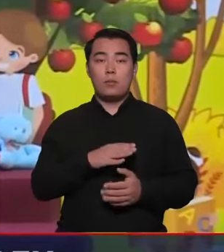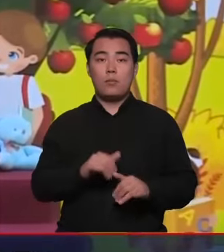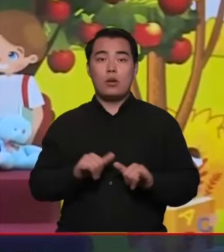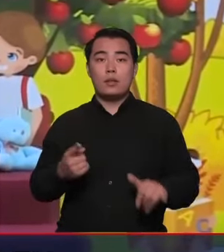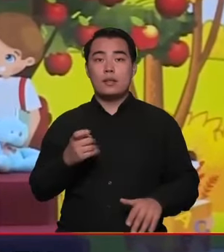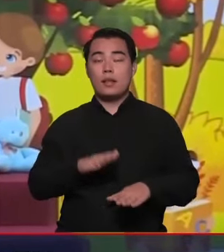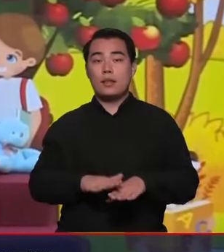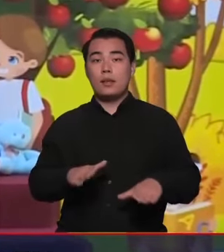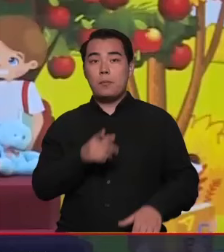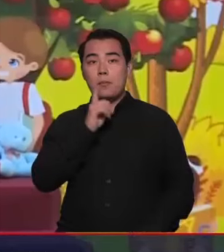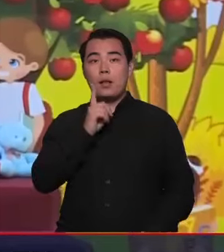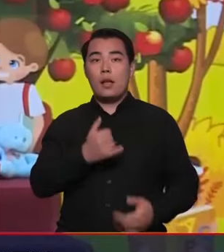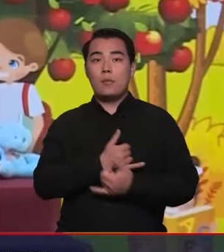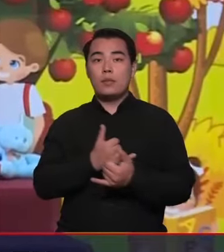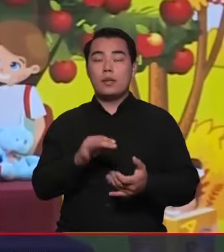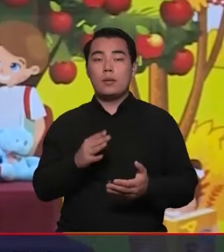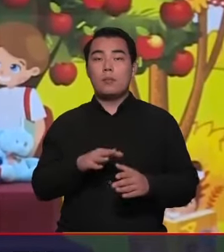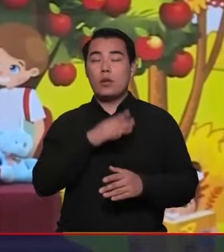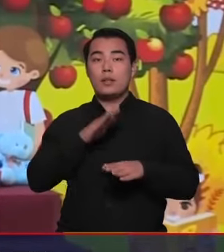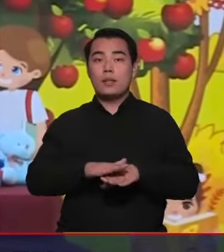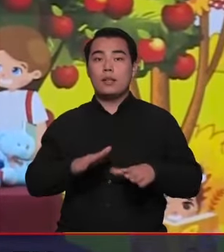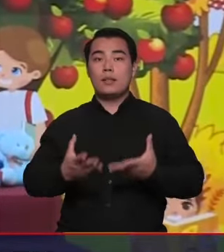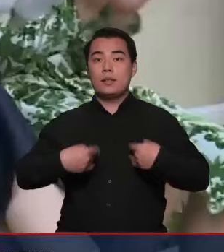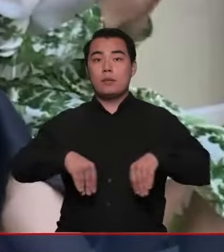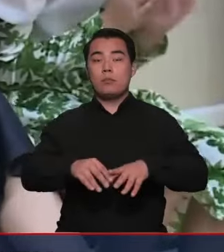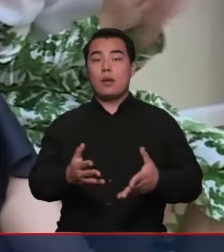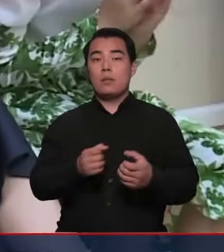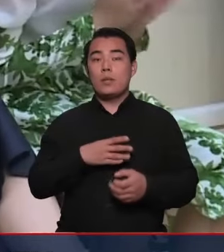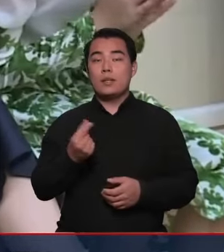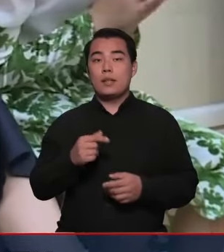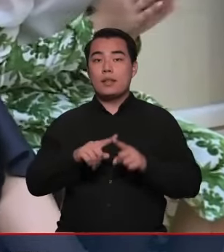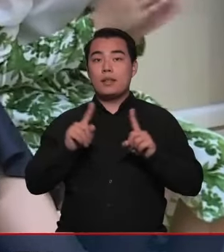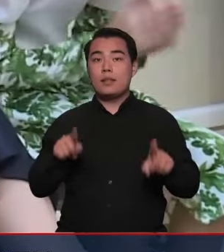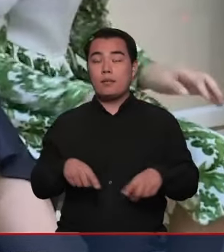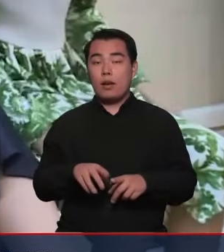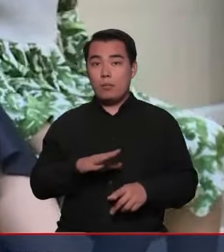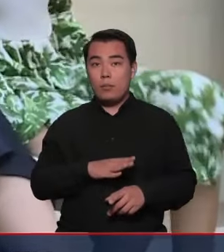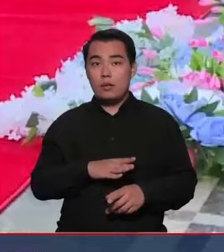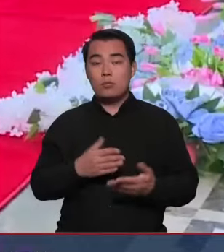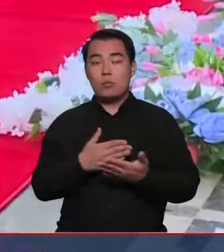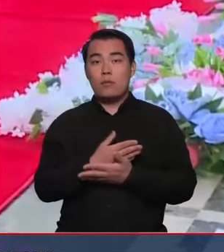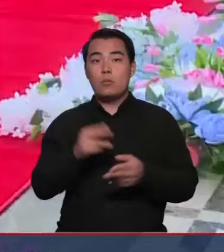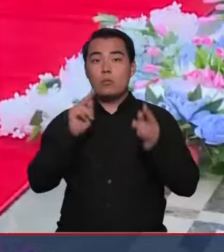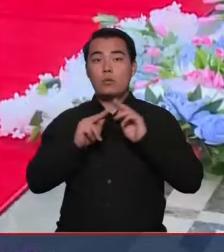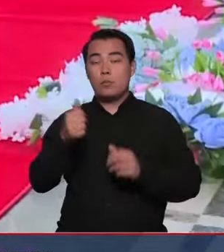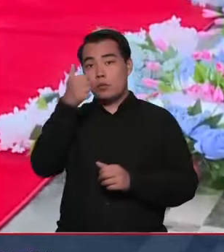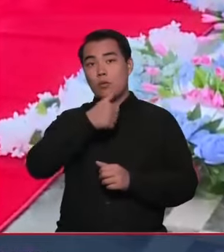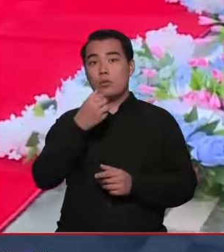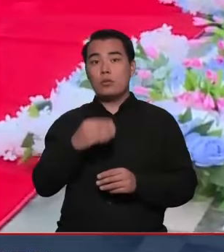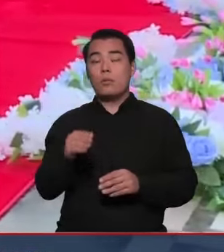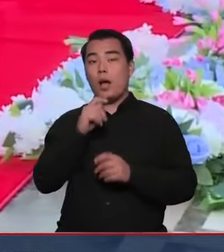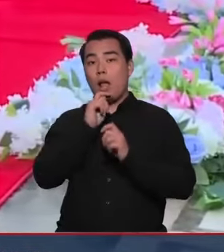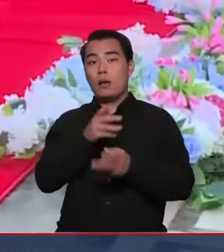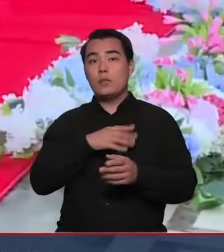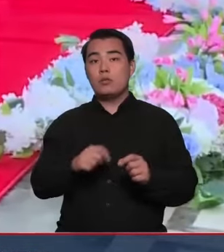100 детей из малообеспеченных и многодетных семей получили денежные сертификаты. К новому учебному году им также